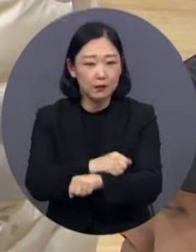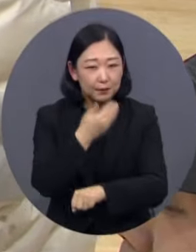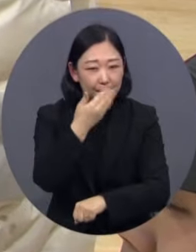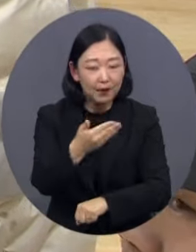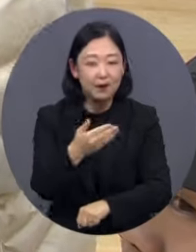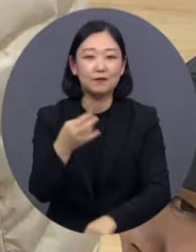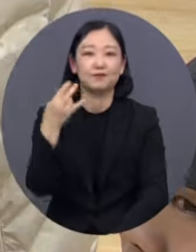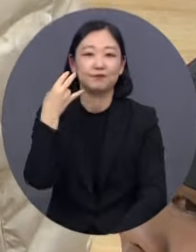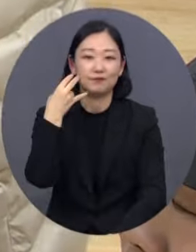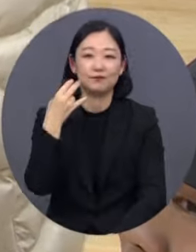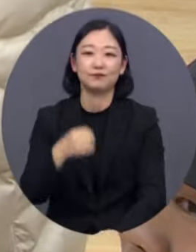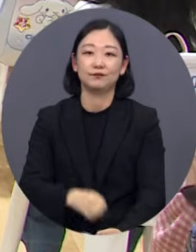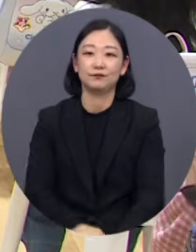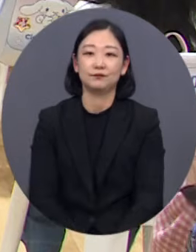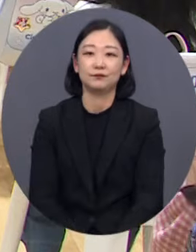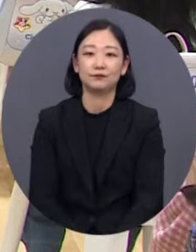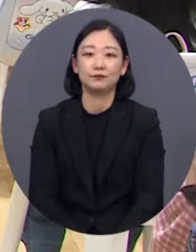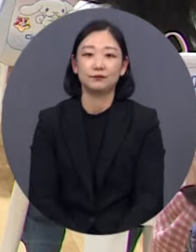있어요? 네.